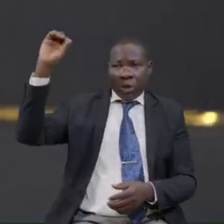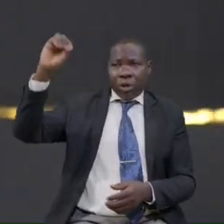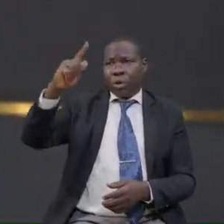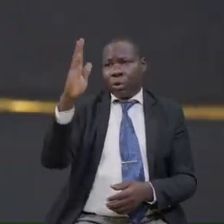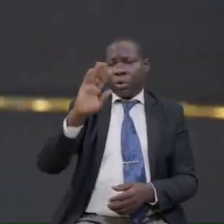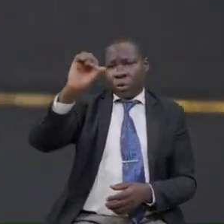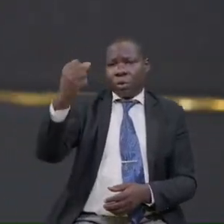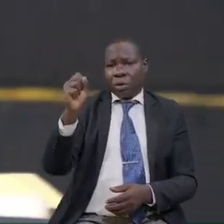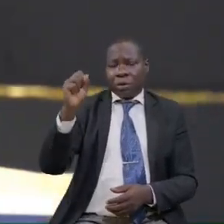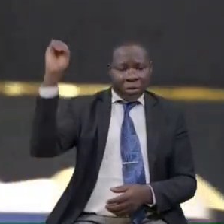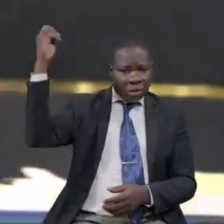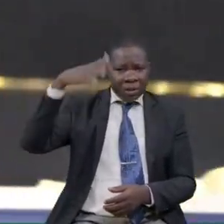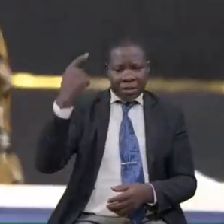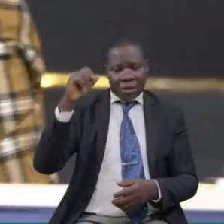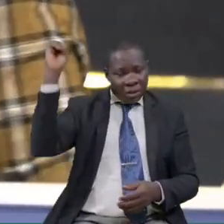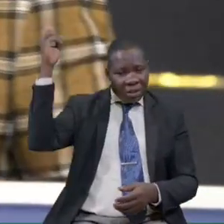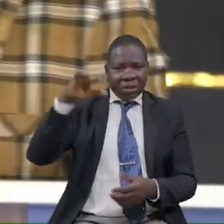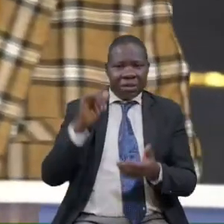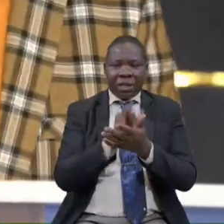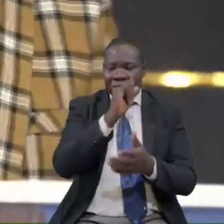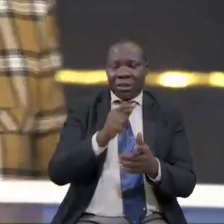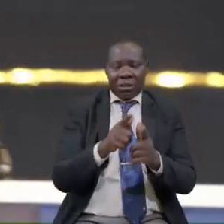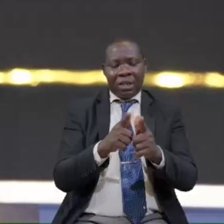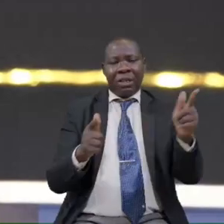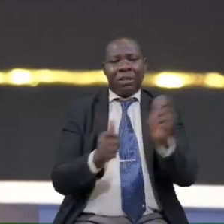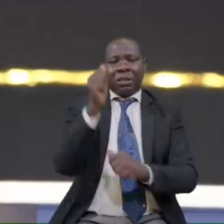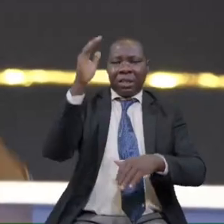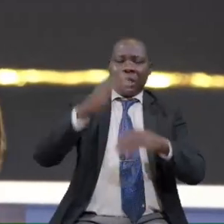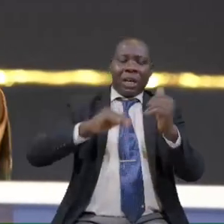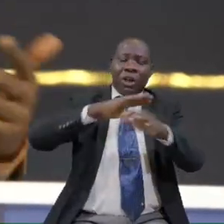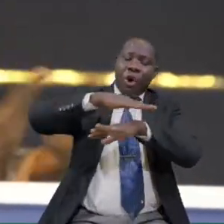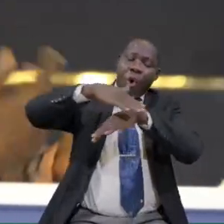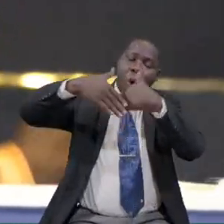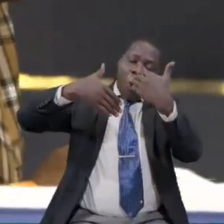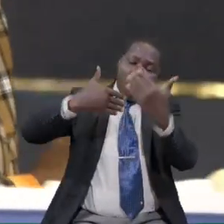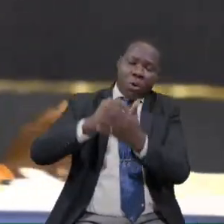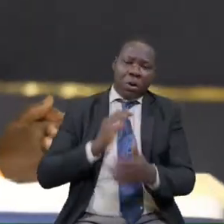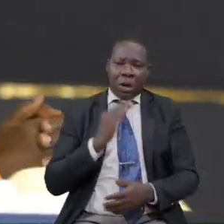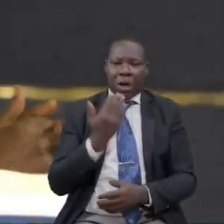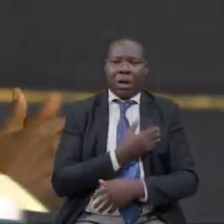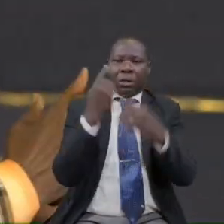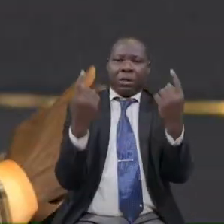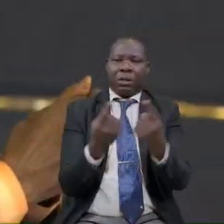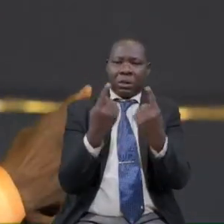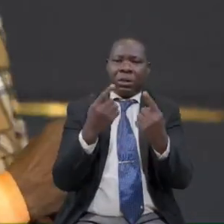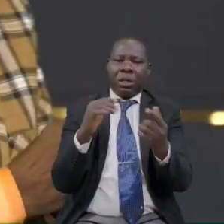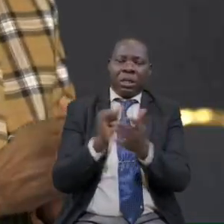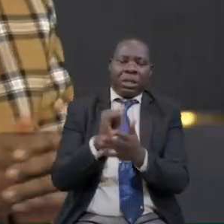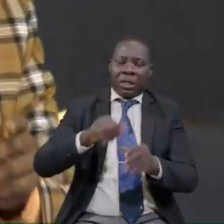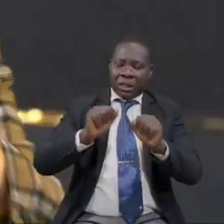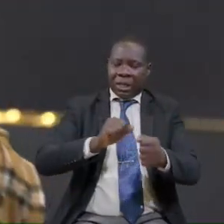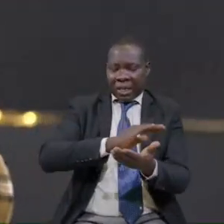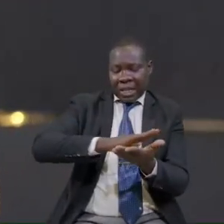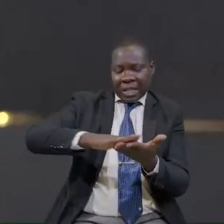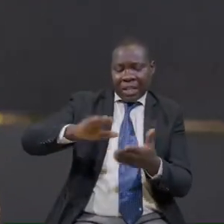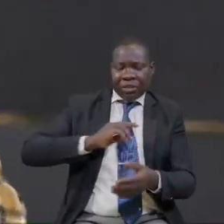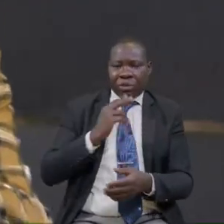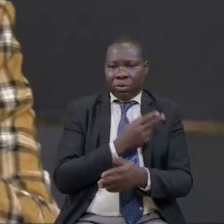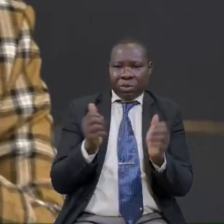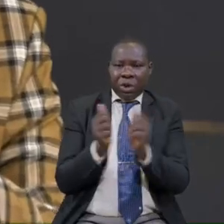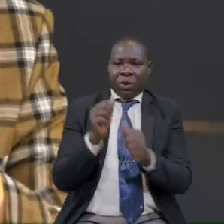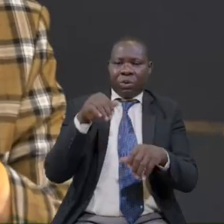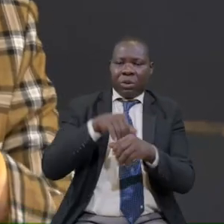grâce qui est plus grande que tous nos péchés, qui va nous purifier au-dedans.